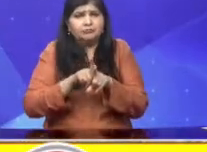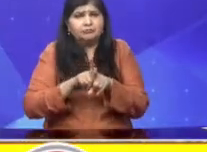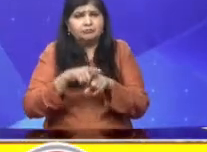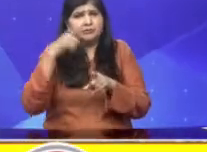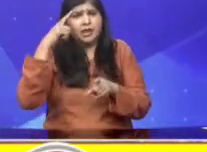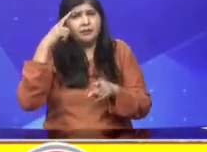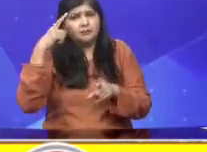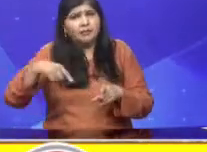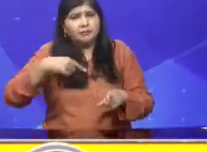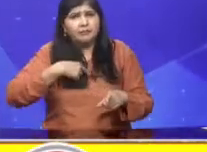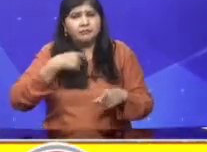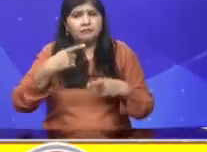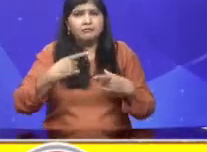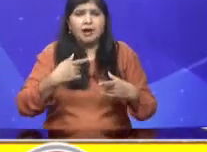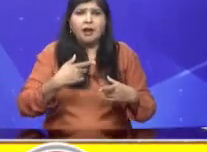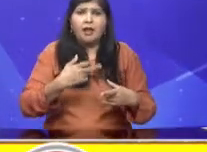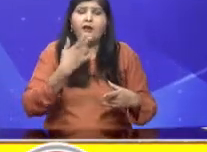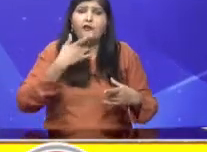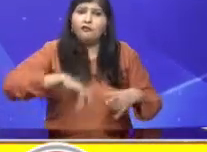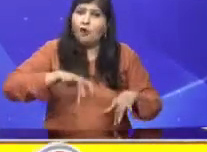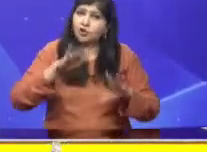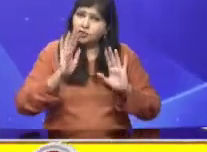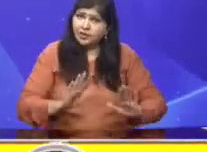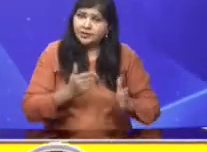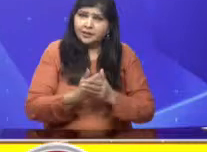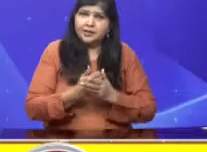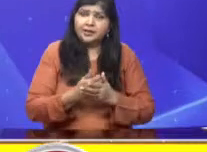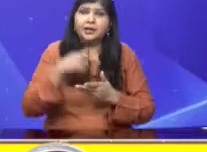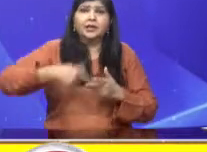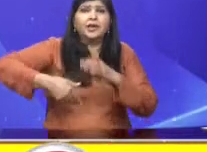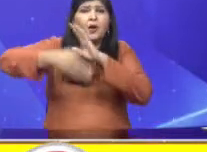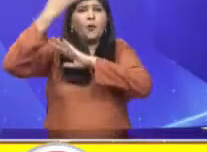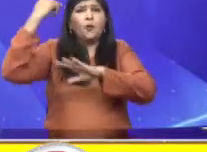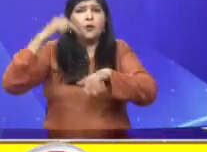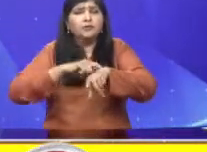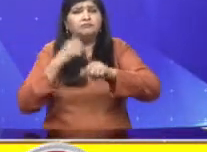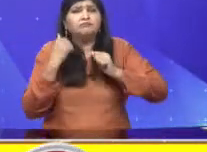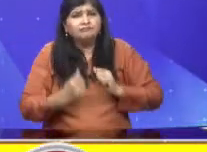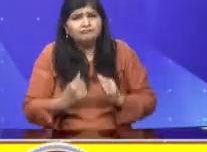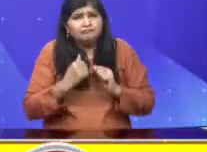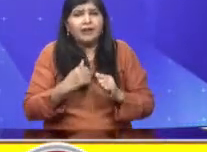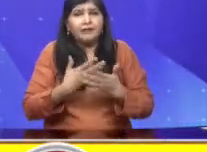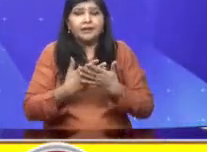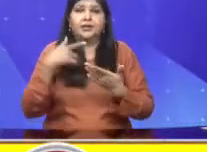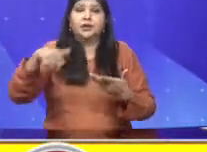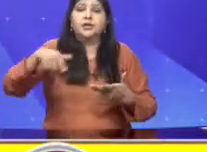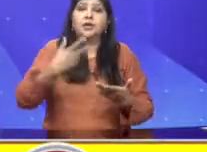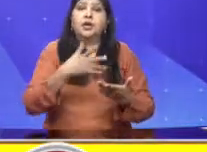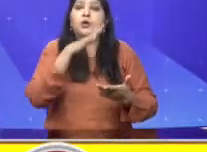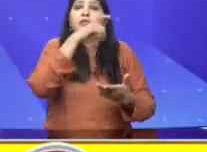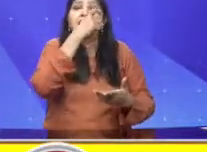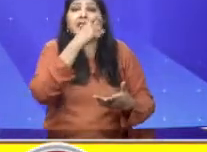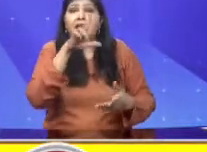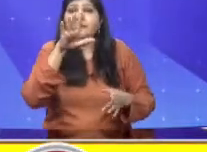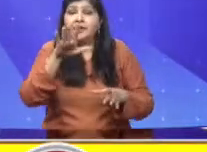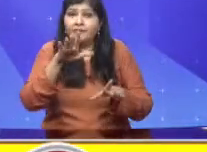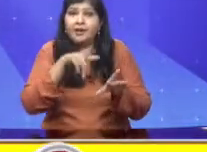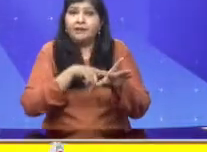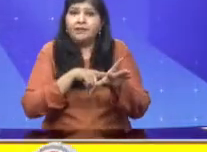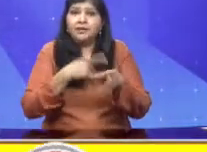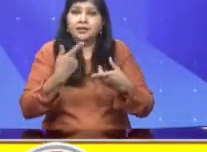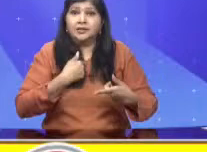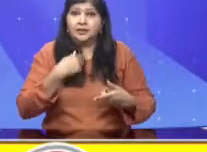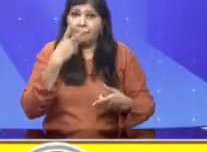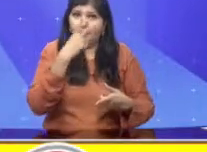आजहादी के लिए देश ने सदियों का इंतजार किया, उसके 75 वर्स होने के हम